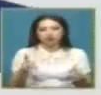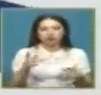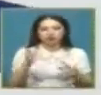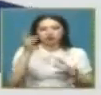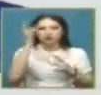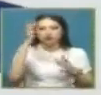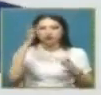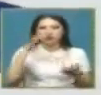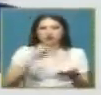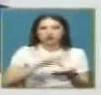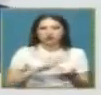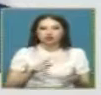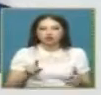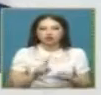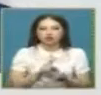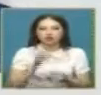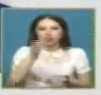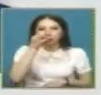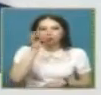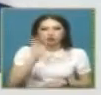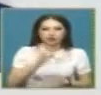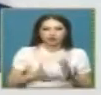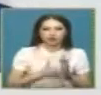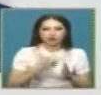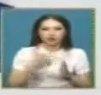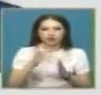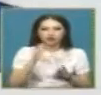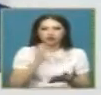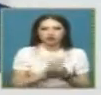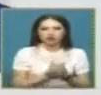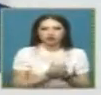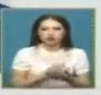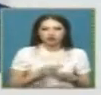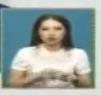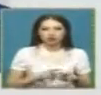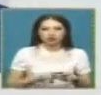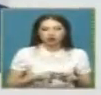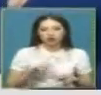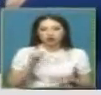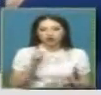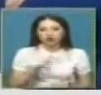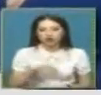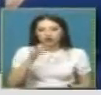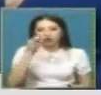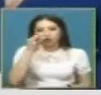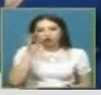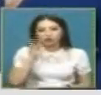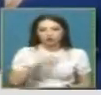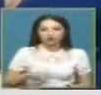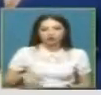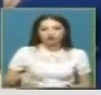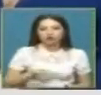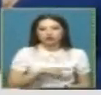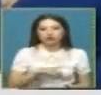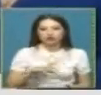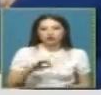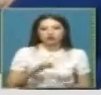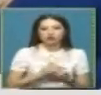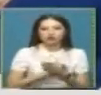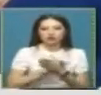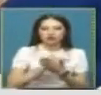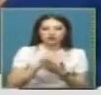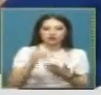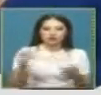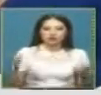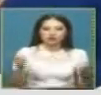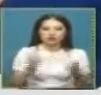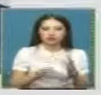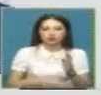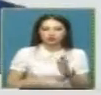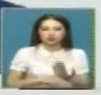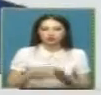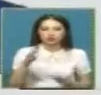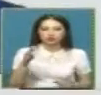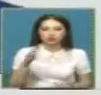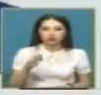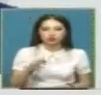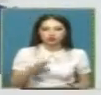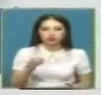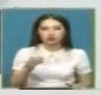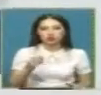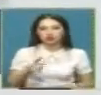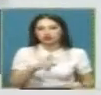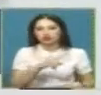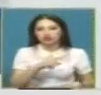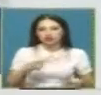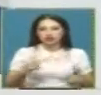бізде мамандықтар жетіспейді. Яғни сол мамандар өз ісін жоғары деңгейде өткізуге талпынады. Талпынғанмен